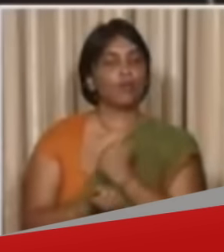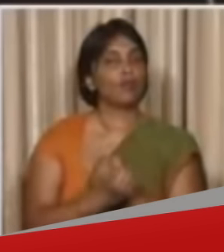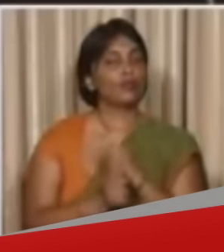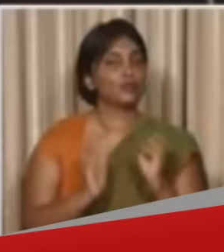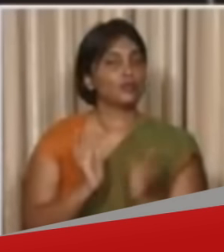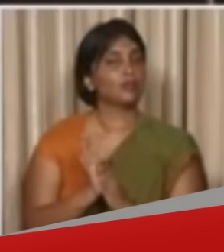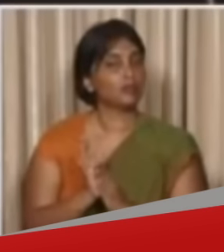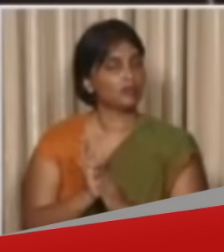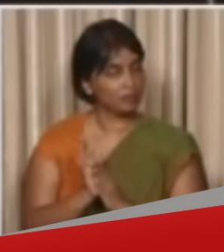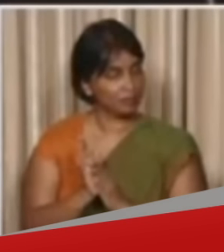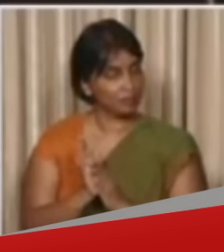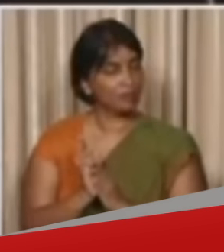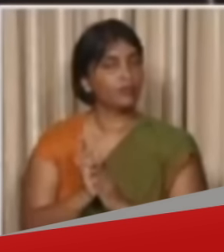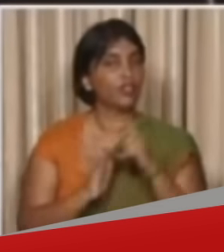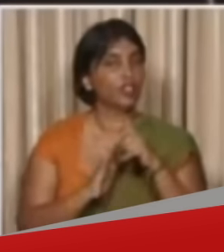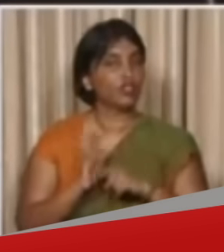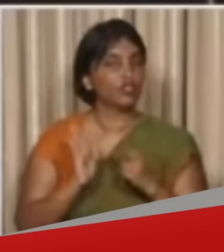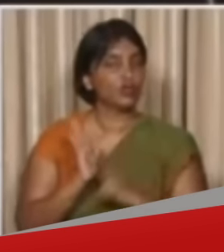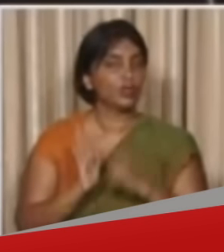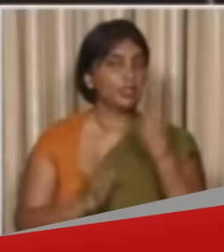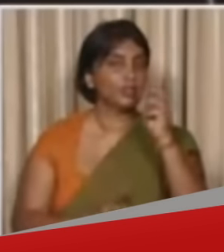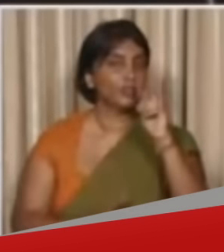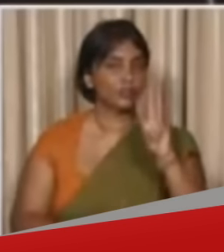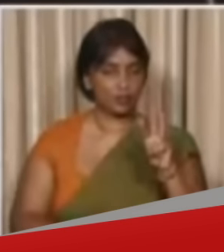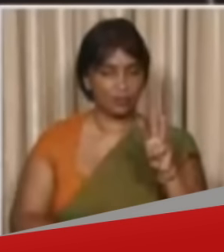කොමිසම ජූනි 6 2023